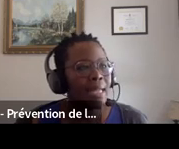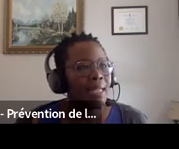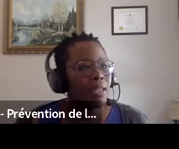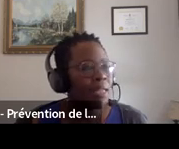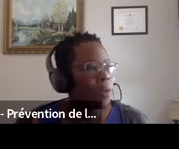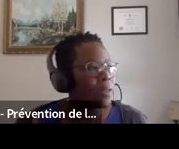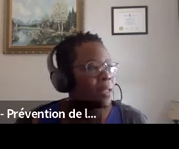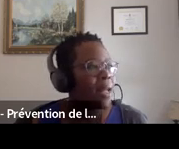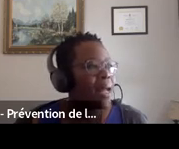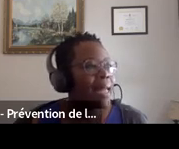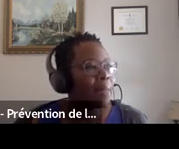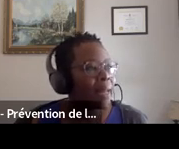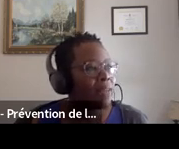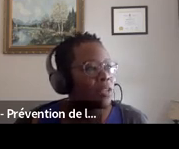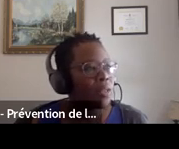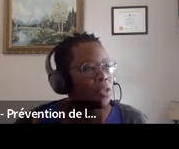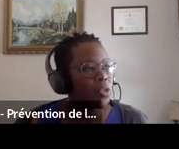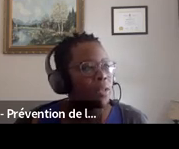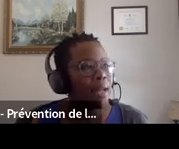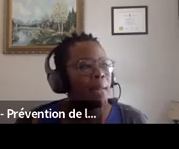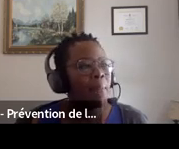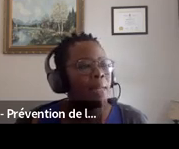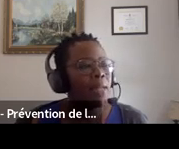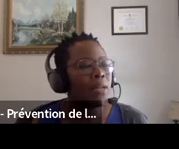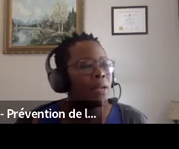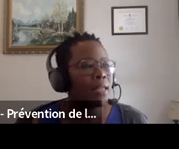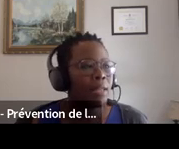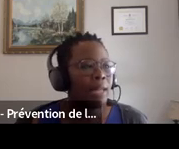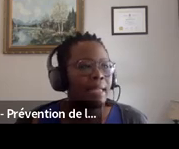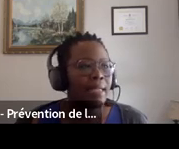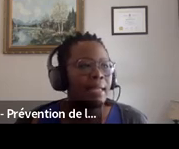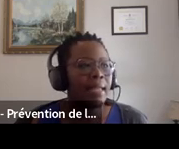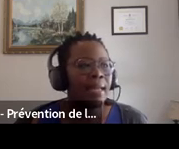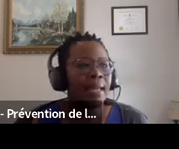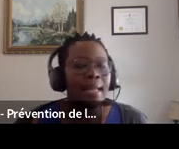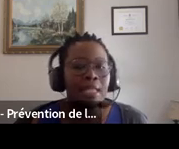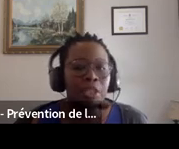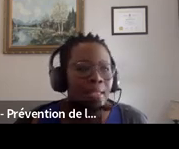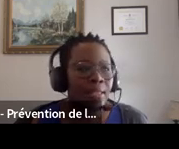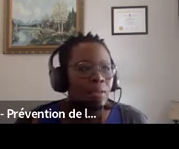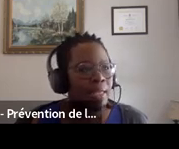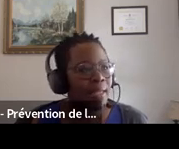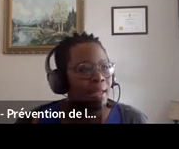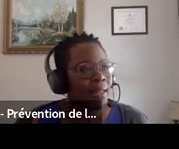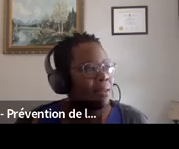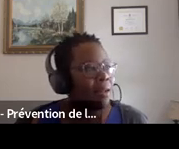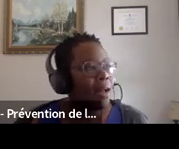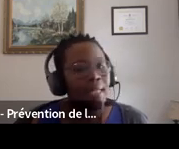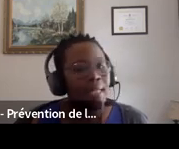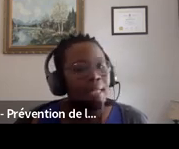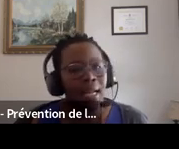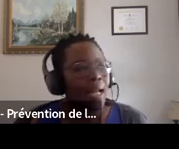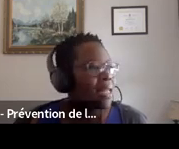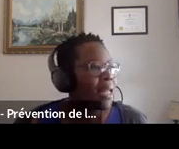aux personnes atteintes de démence, à la prévention des chutes, à l'amélioration de la qualité et à l'éducation médicale.